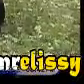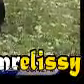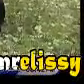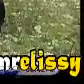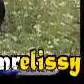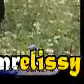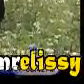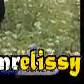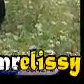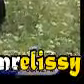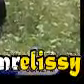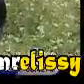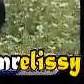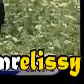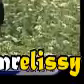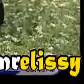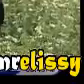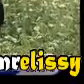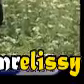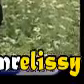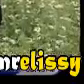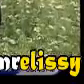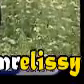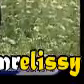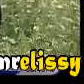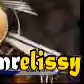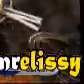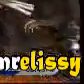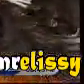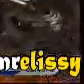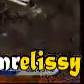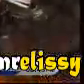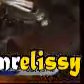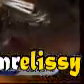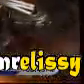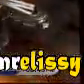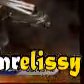الغذائي. إيمان توني، 90 دقيقة، قناة المحور.